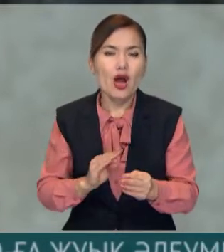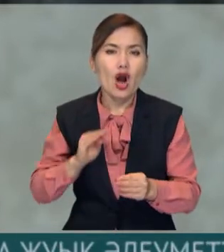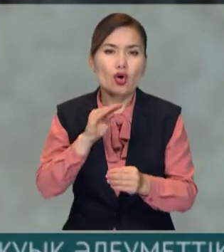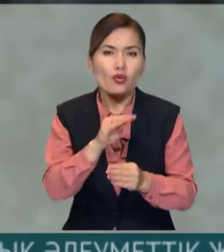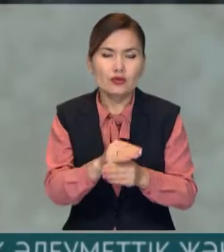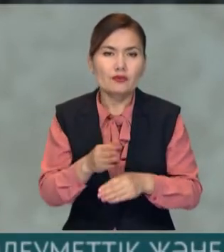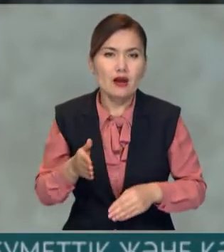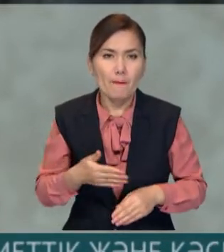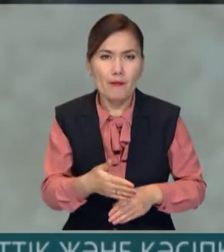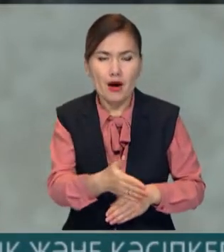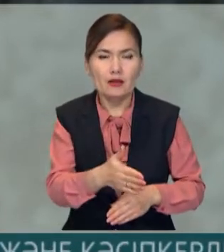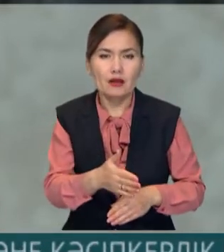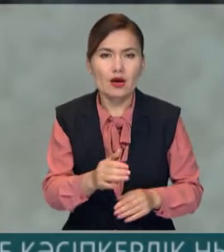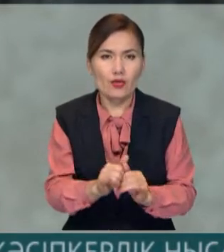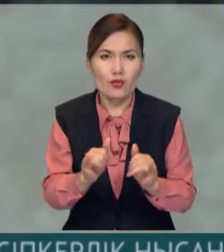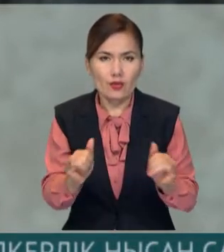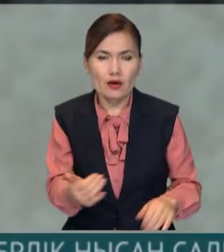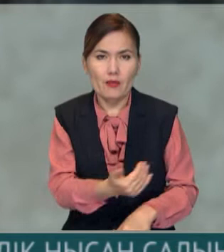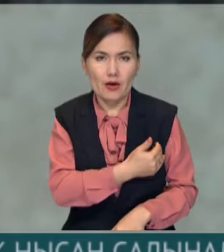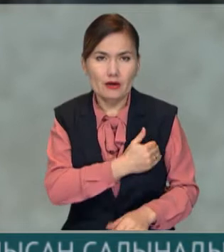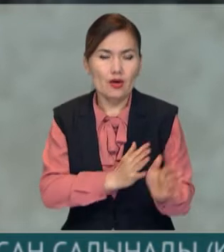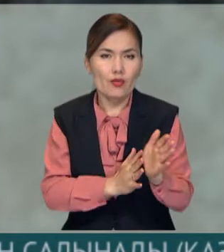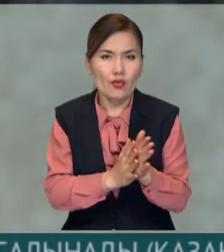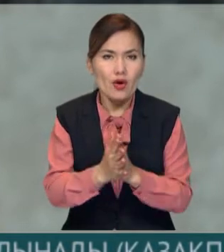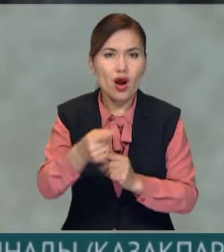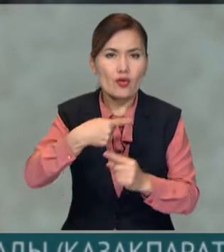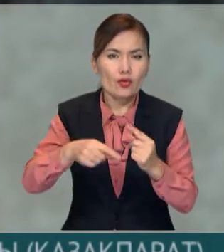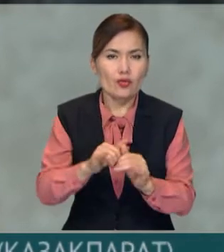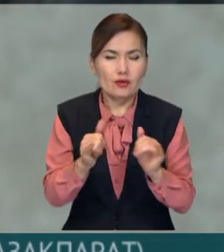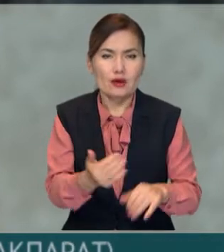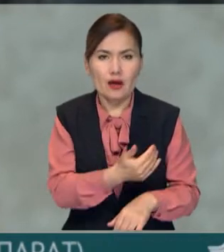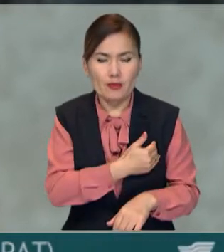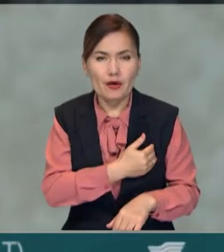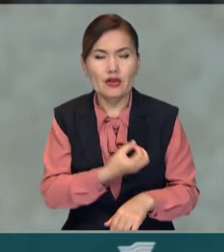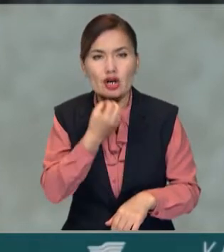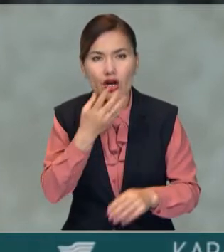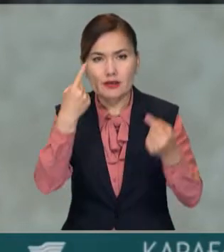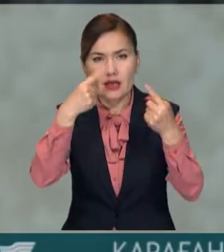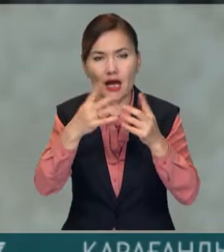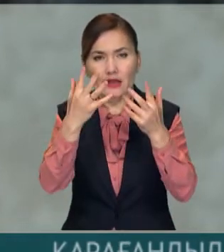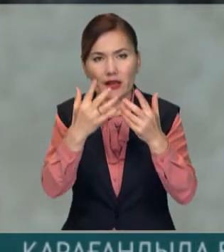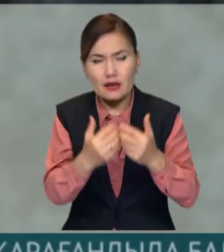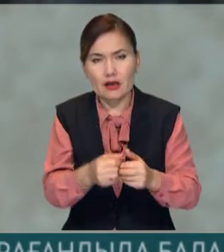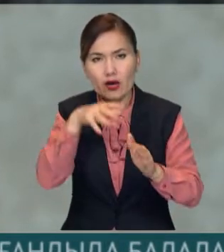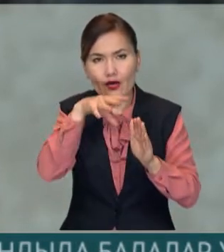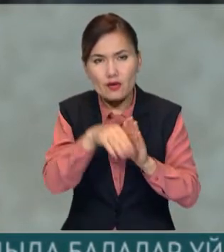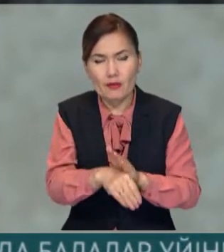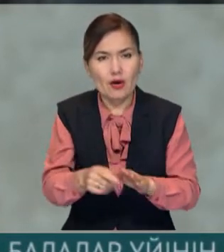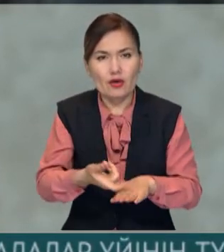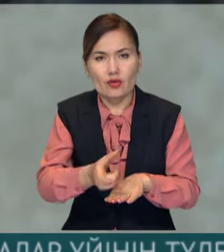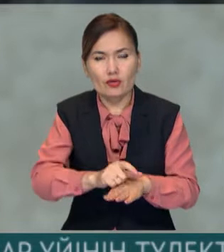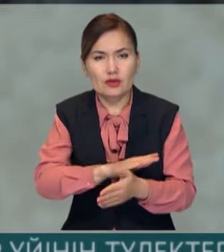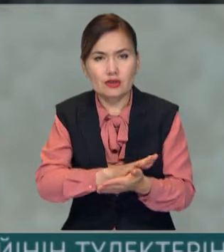та өндірілетін болады. Бұның ең бір жақсы заманауи жағы технологиямен органикалық таза өнім. Ол